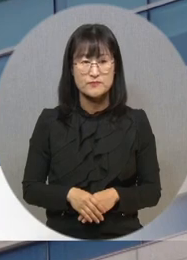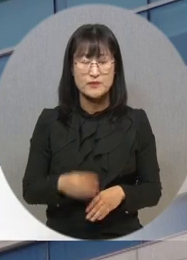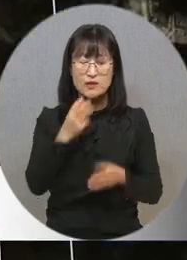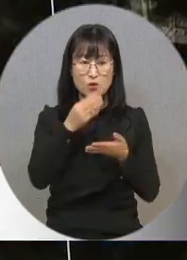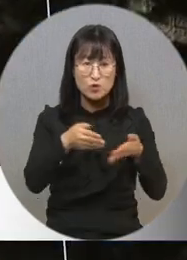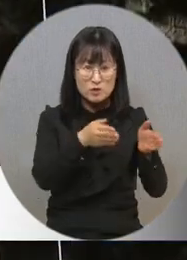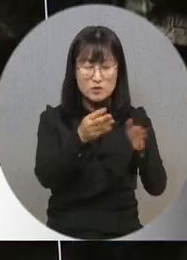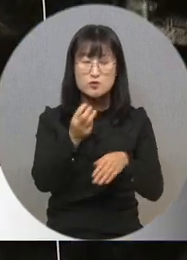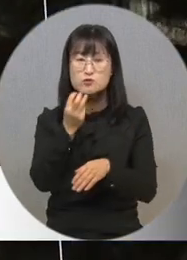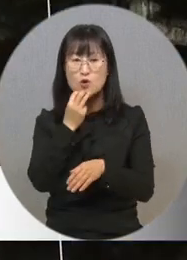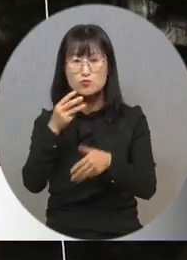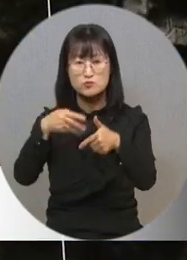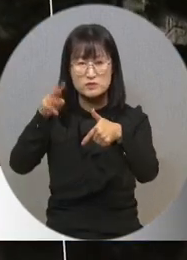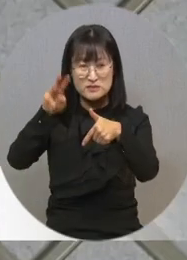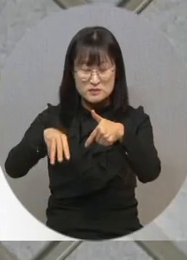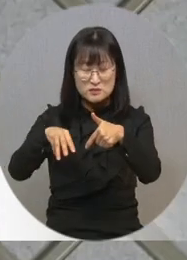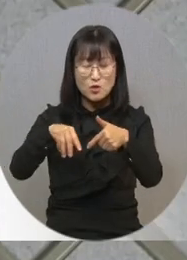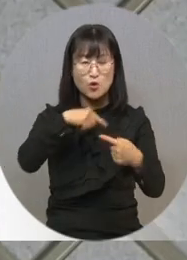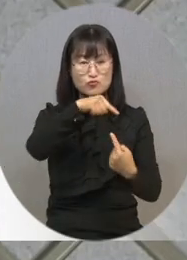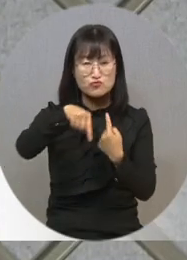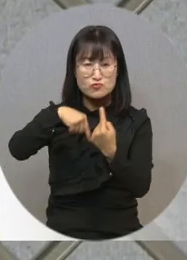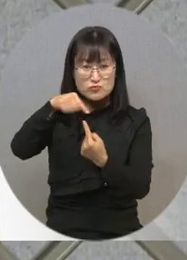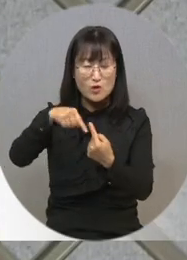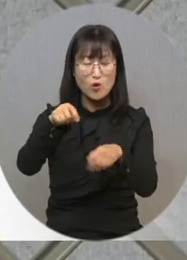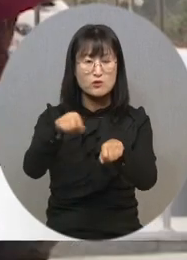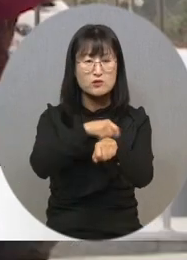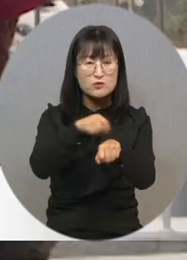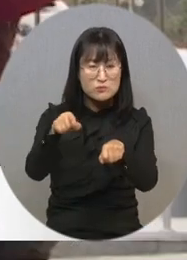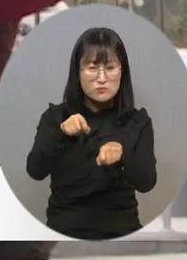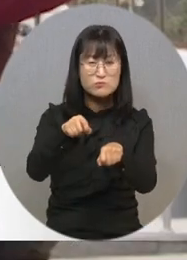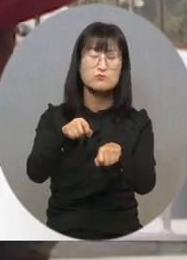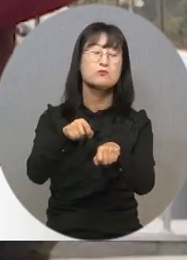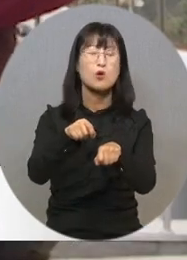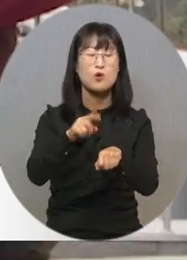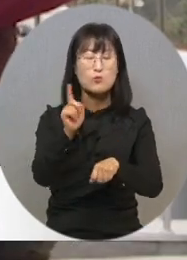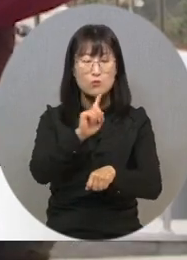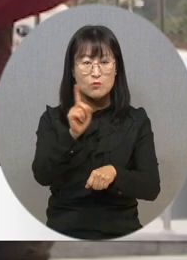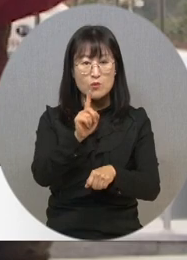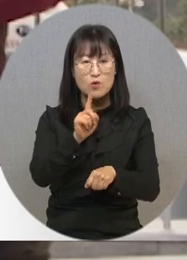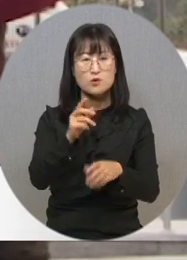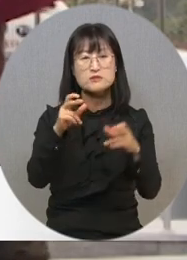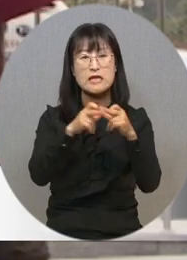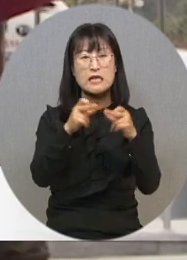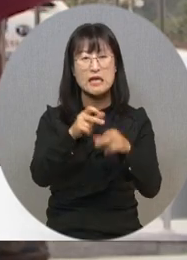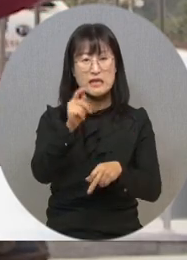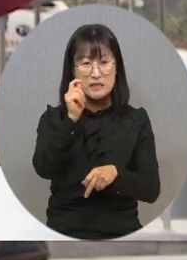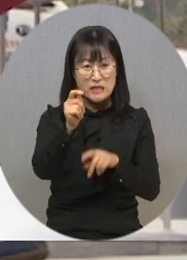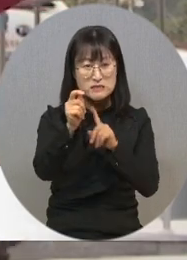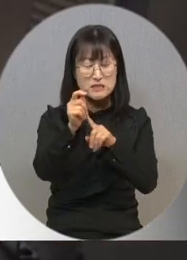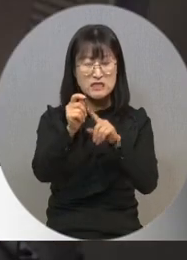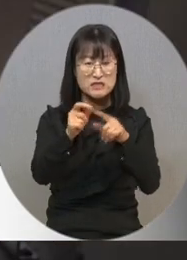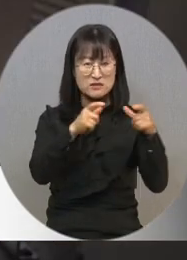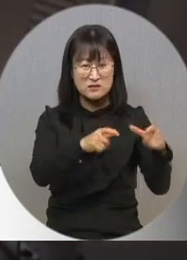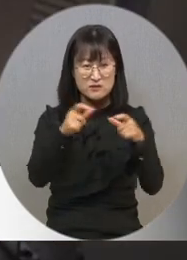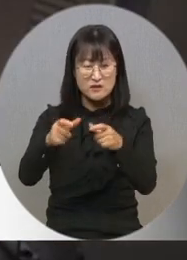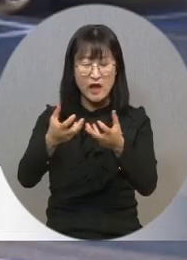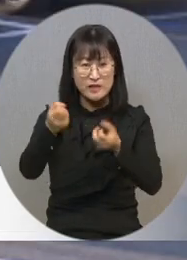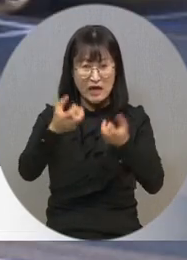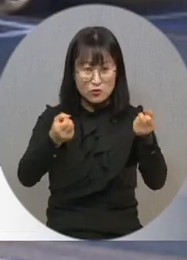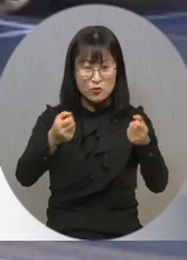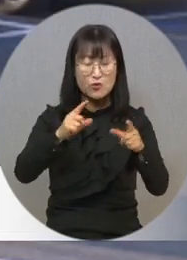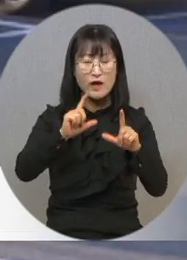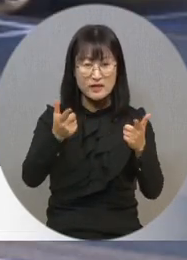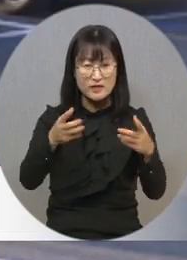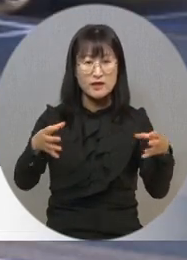경기도와 서울시, 인천시가 운영하는 특별교통수단인 장애인 콜택시가 각각의 권역을 넘어 수도권 전역으로